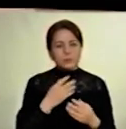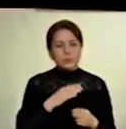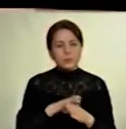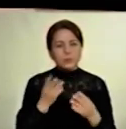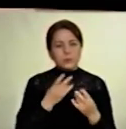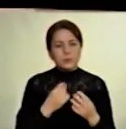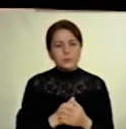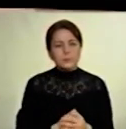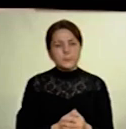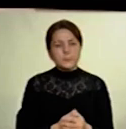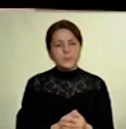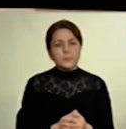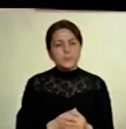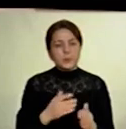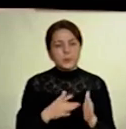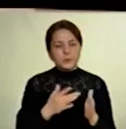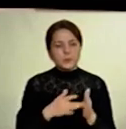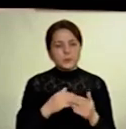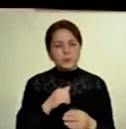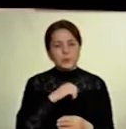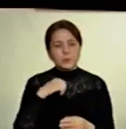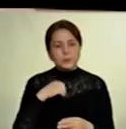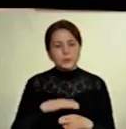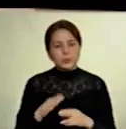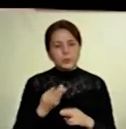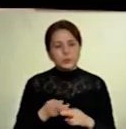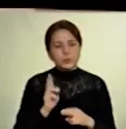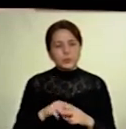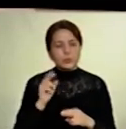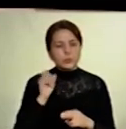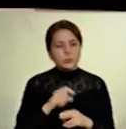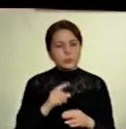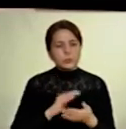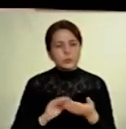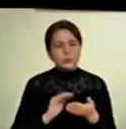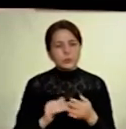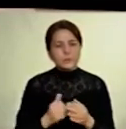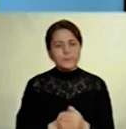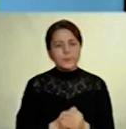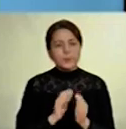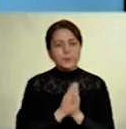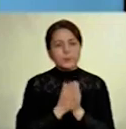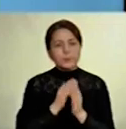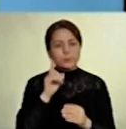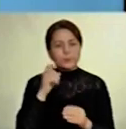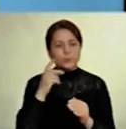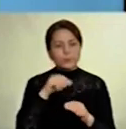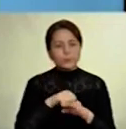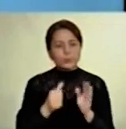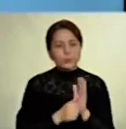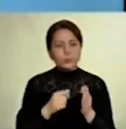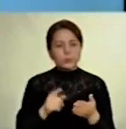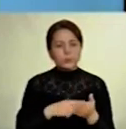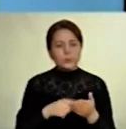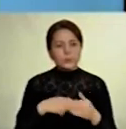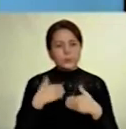qo'yasiz. Demek daftaringizga mustaqil bajarish uchun topshiriqlarni yozib oling. Darsligimizning